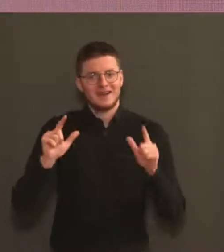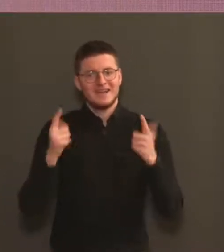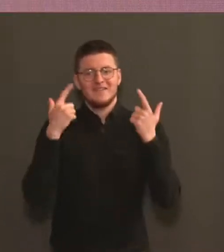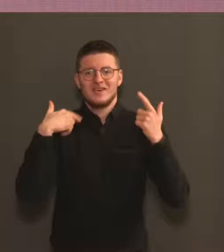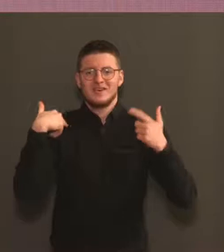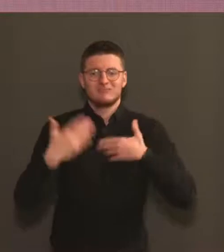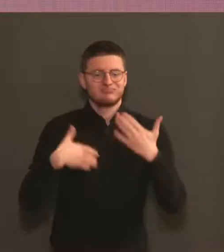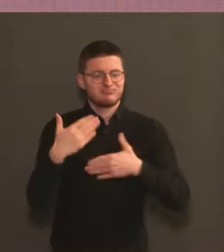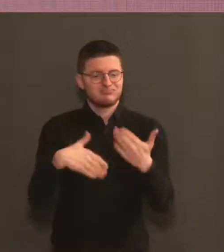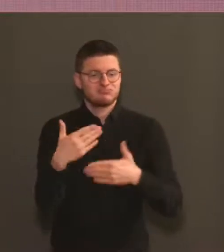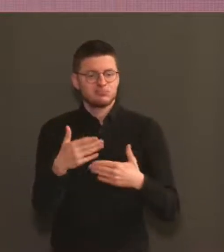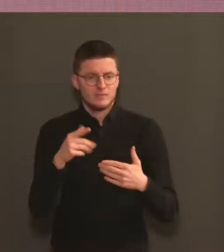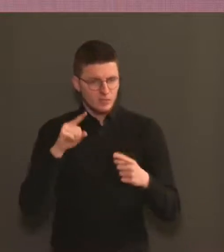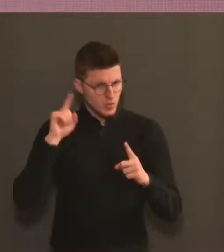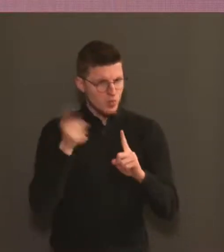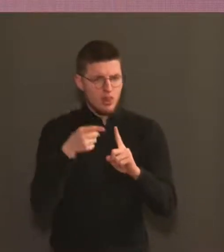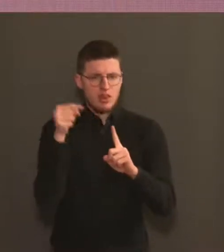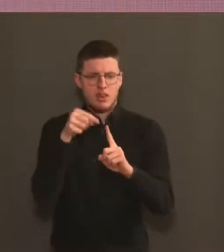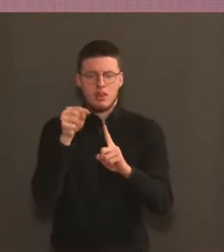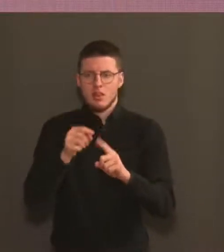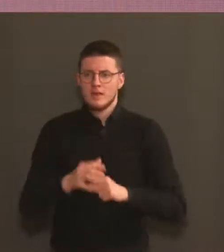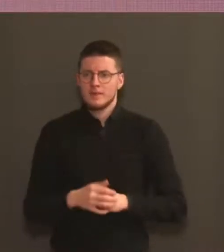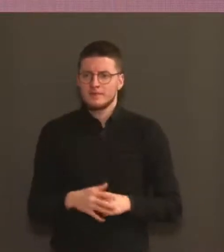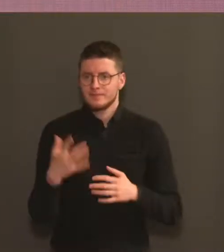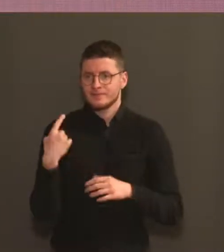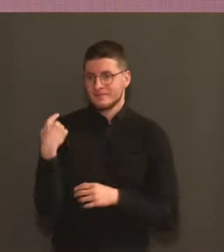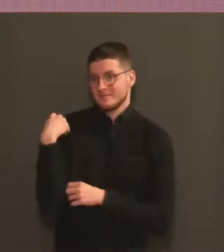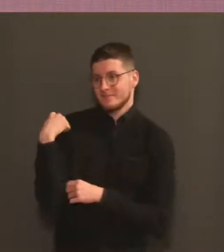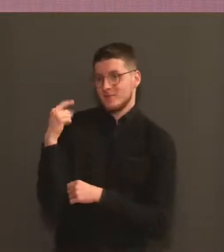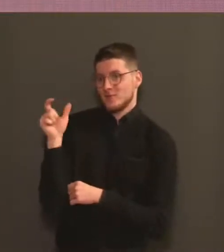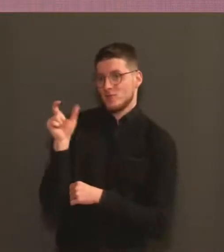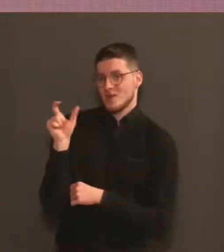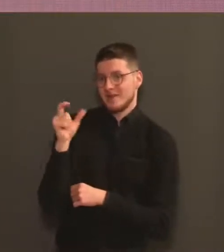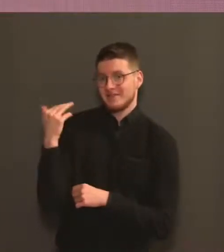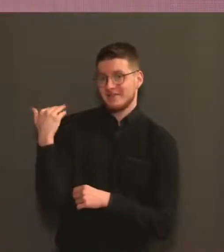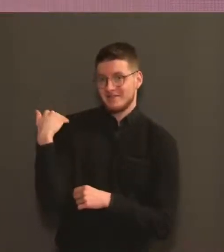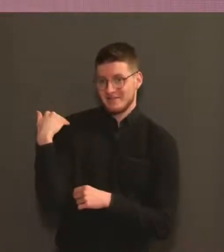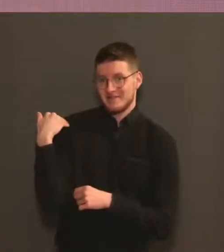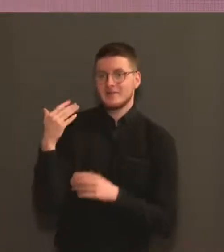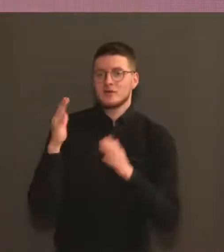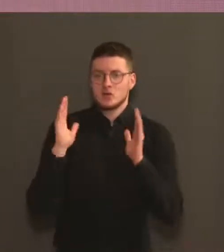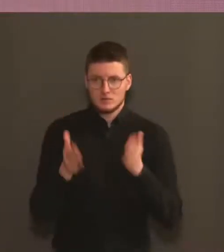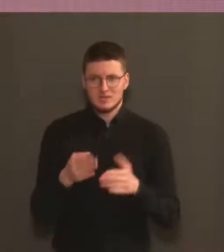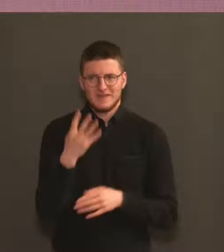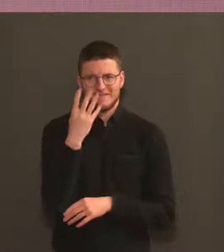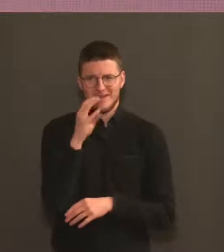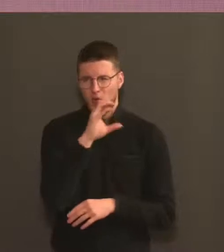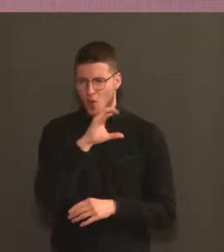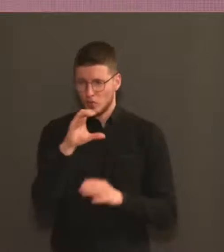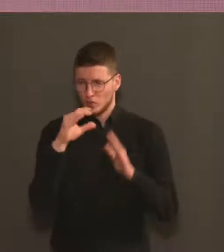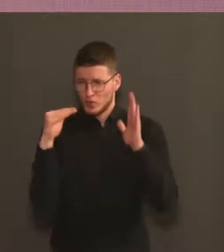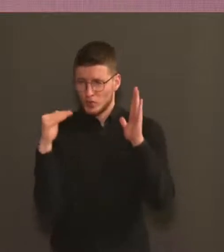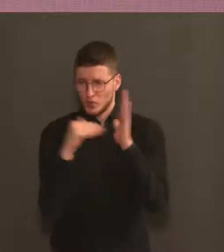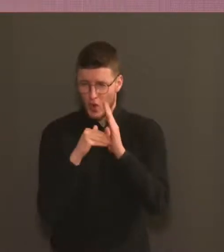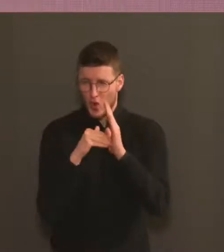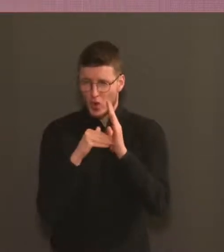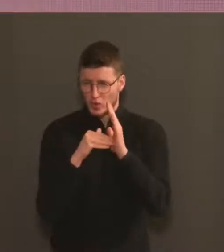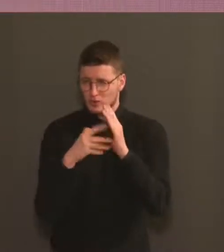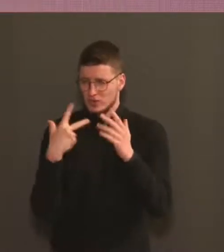Dit weekend hebben we de kap van de eerste 400.000 vaccins overschreden,